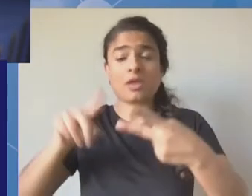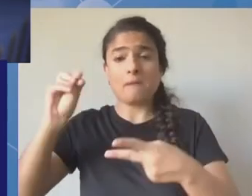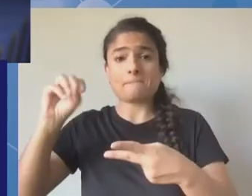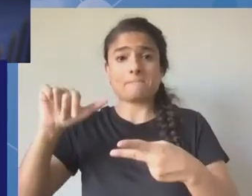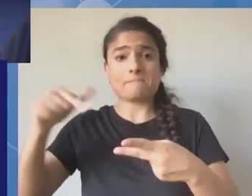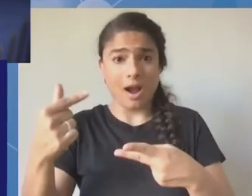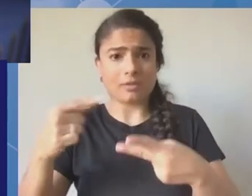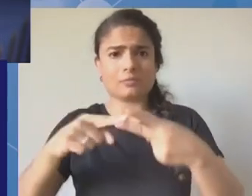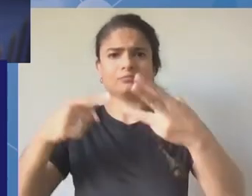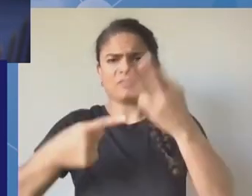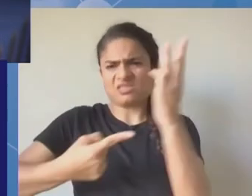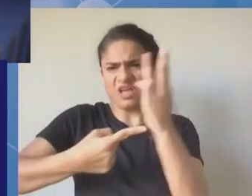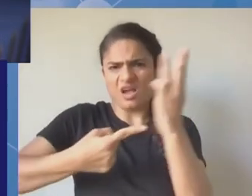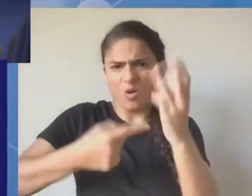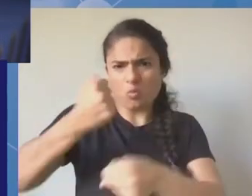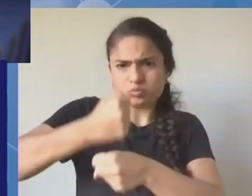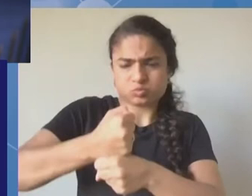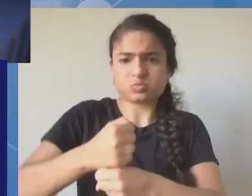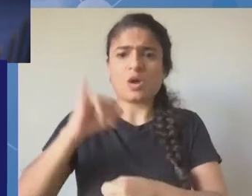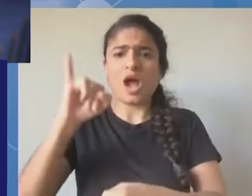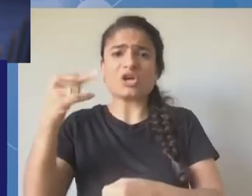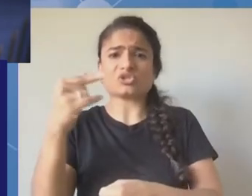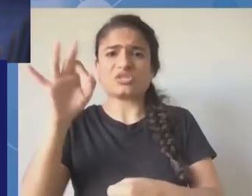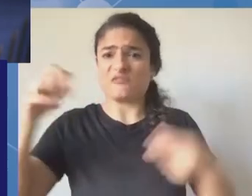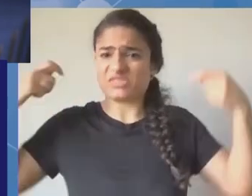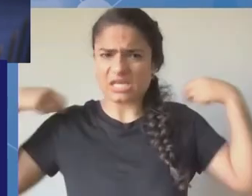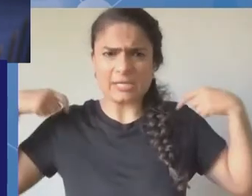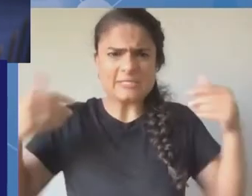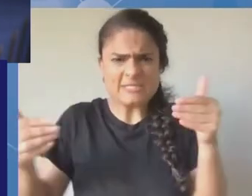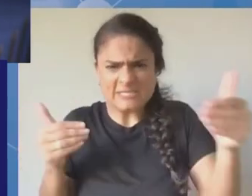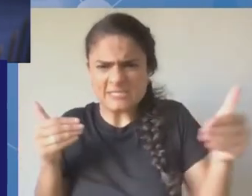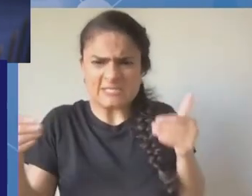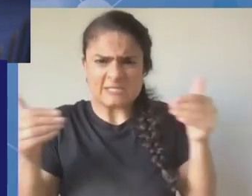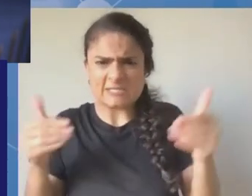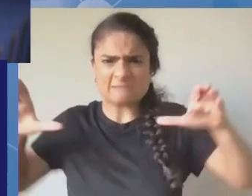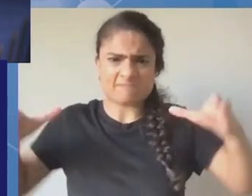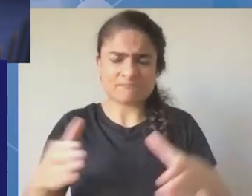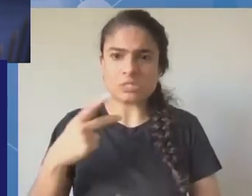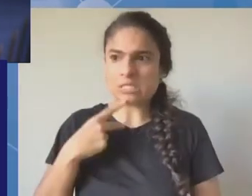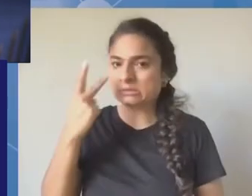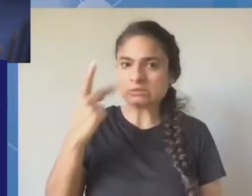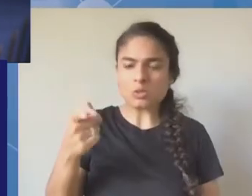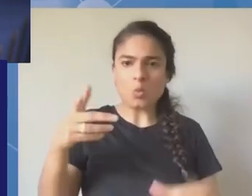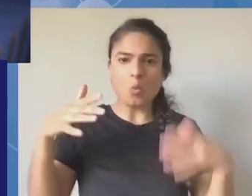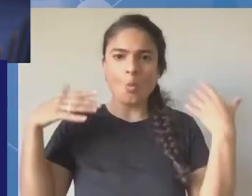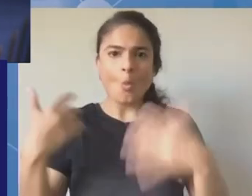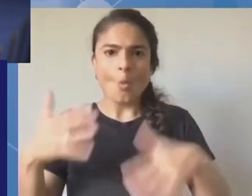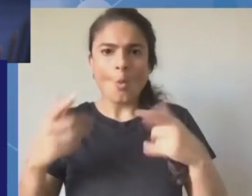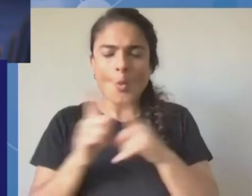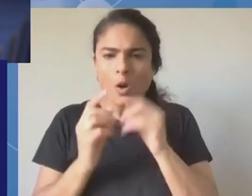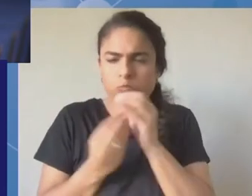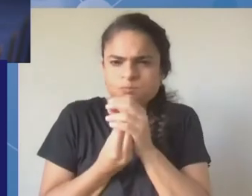咨询机构。非常感谢这些办公室的员工，还有